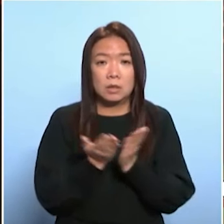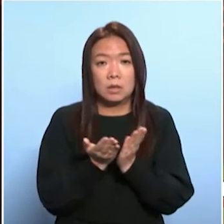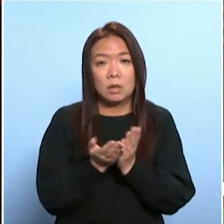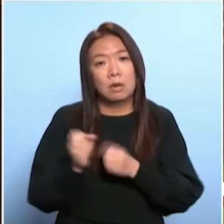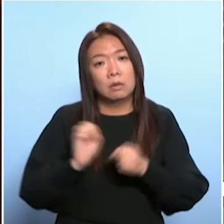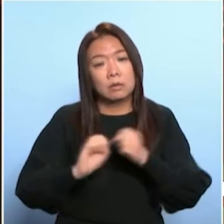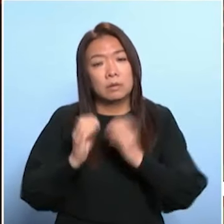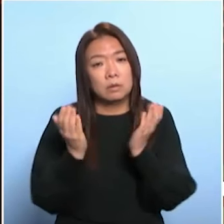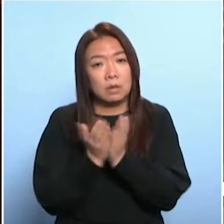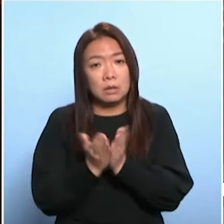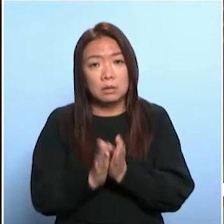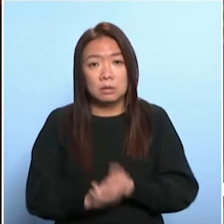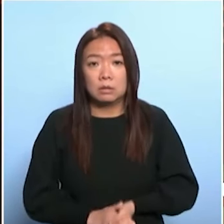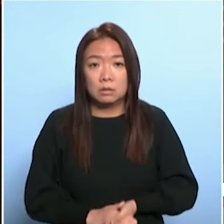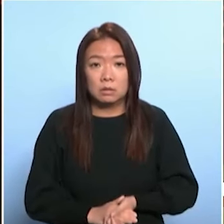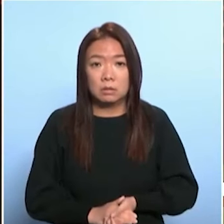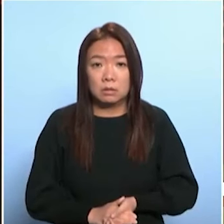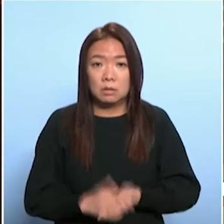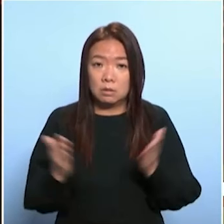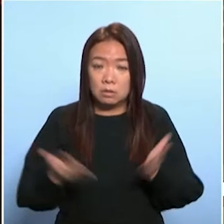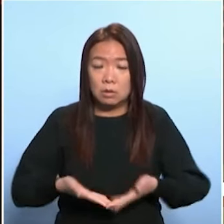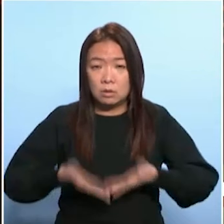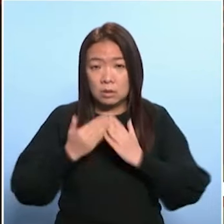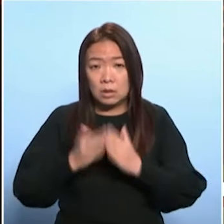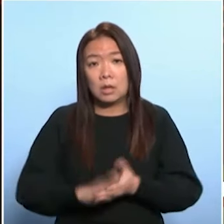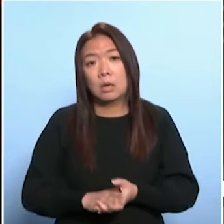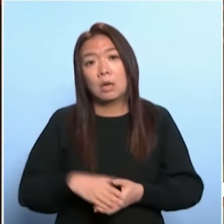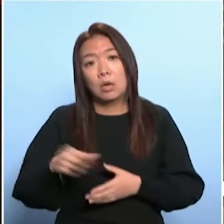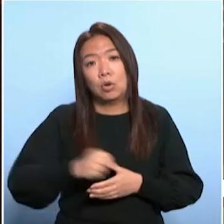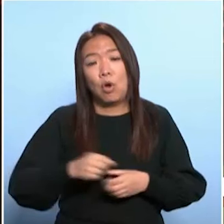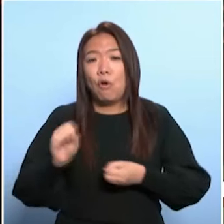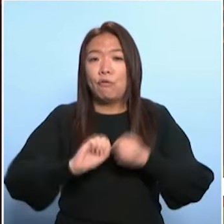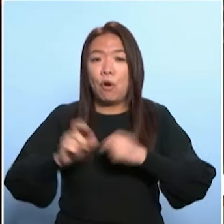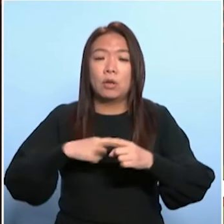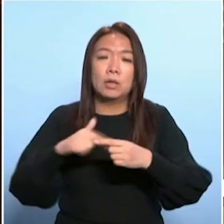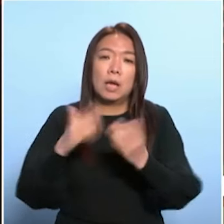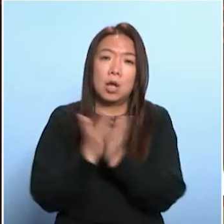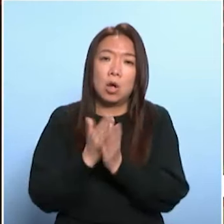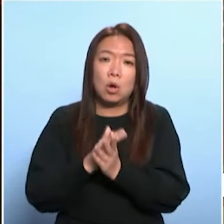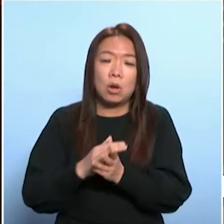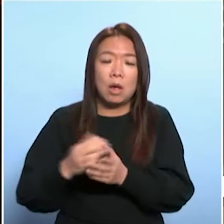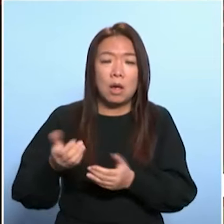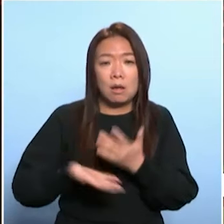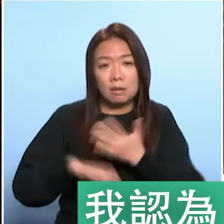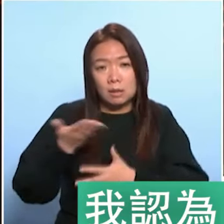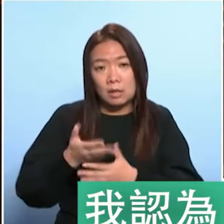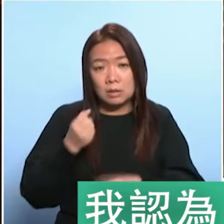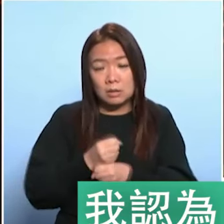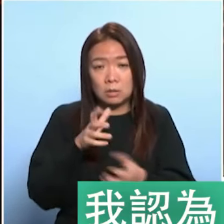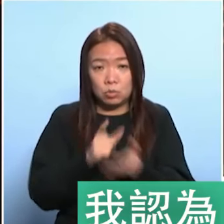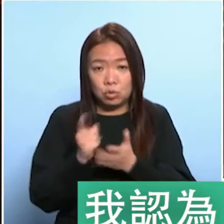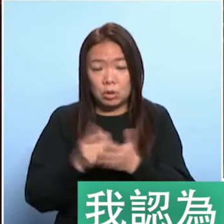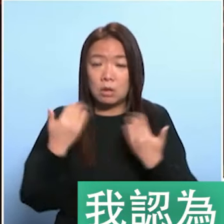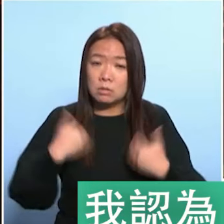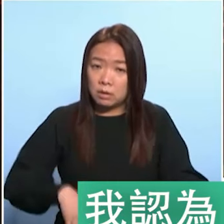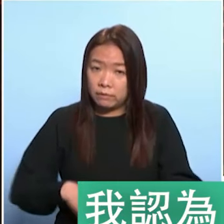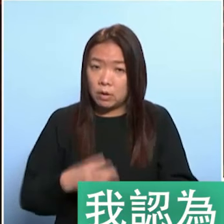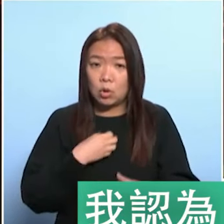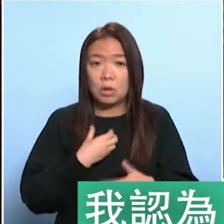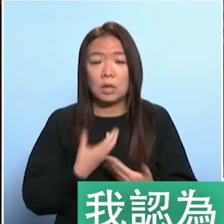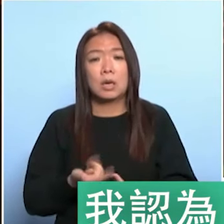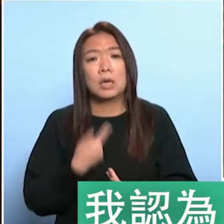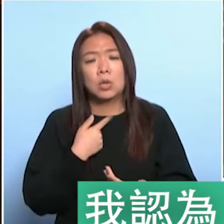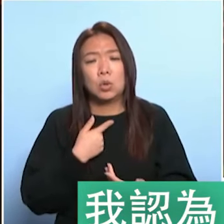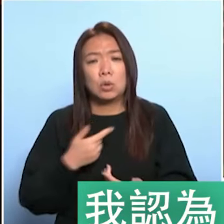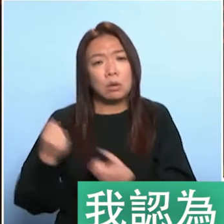科學科，亦都會推動成立應用科學大學，大力提升職專教育地位。我認為當局都應該是